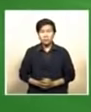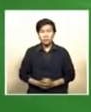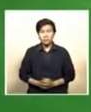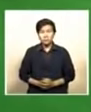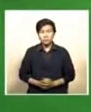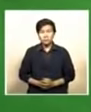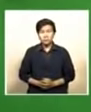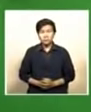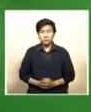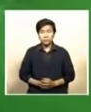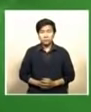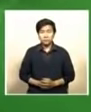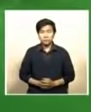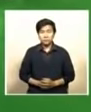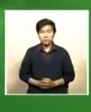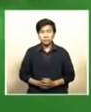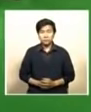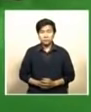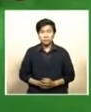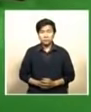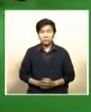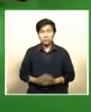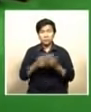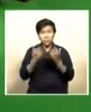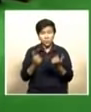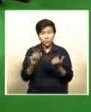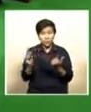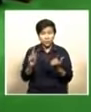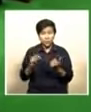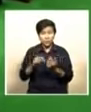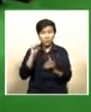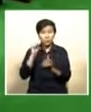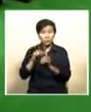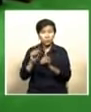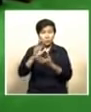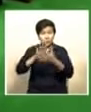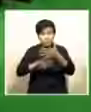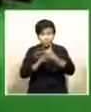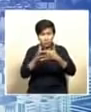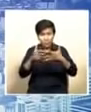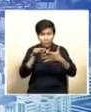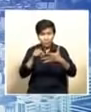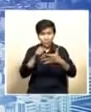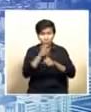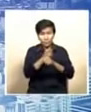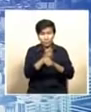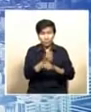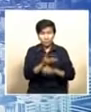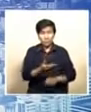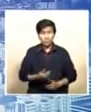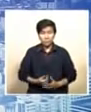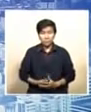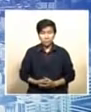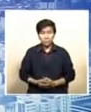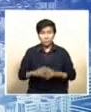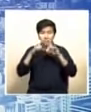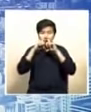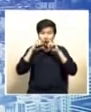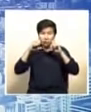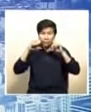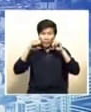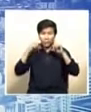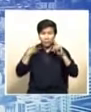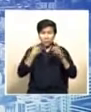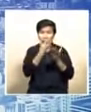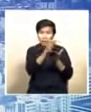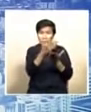ตัวเลขทั้งหมดนั้นผิดพลาดครับวันนี้เราได้ประเมินใหม่และทำแผนการจ่ายหน้ากากใ